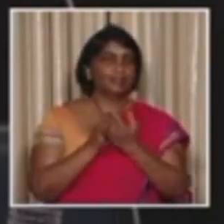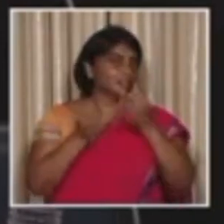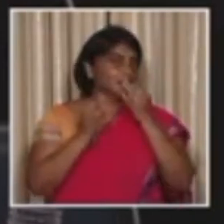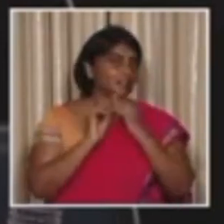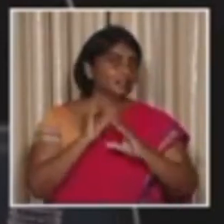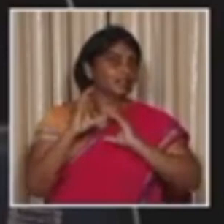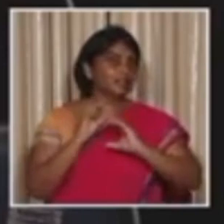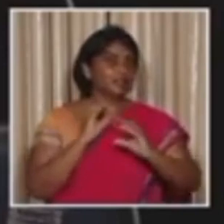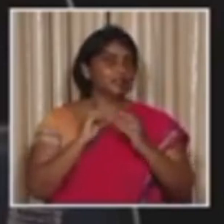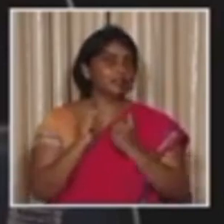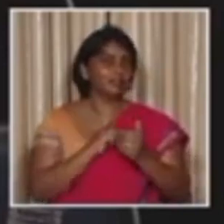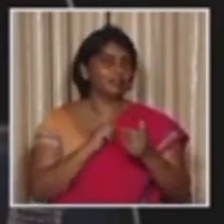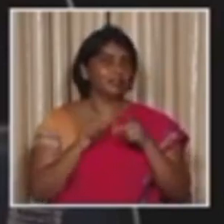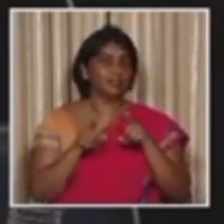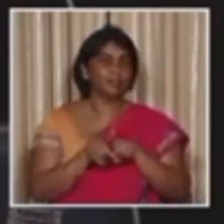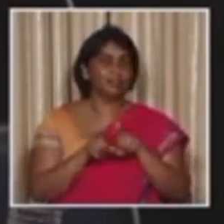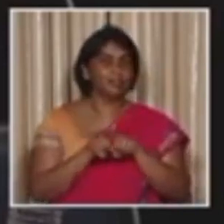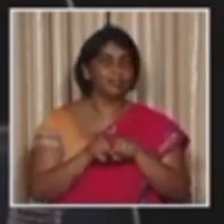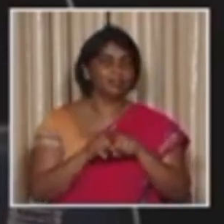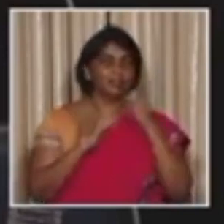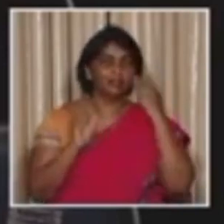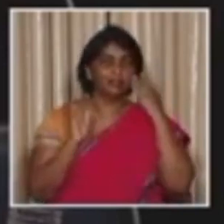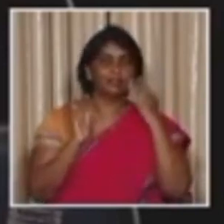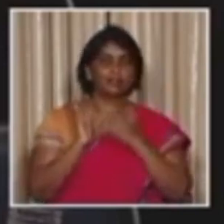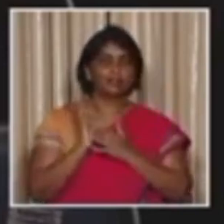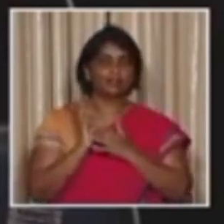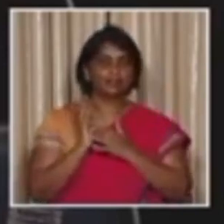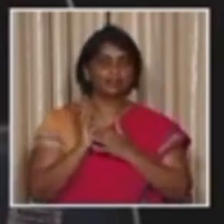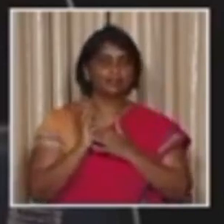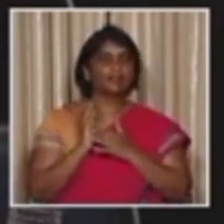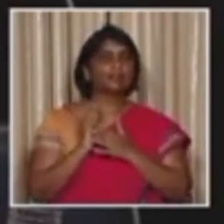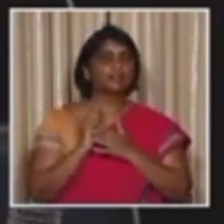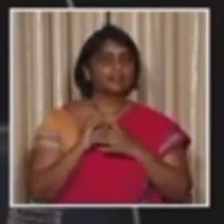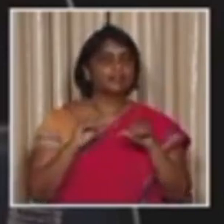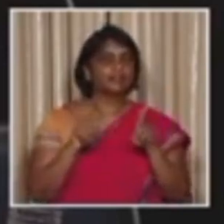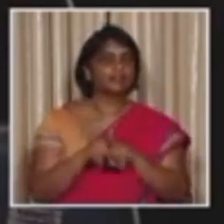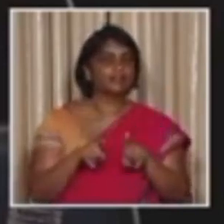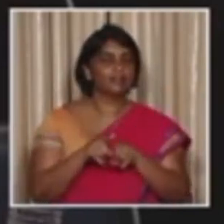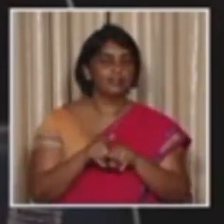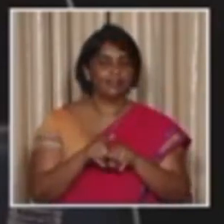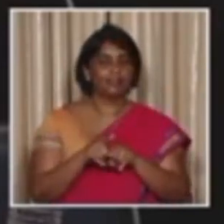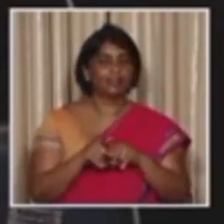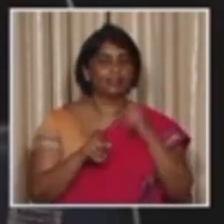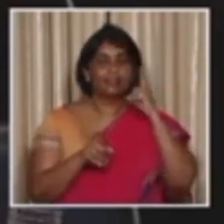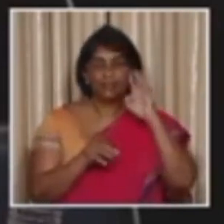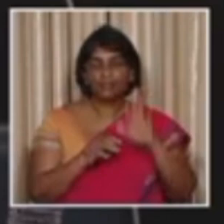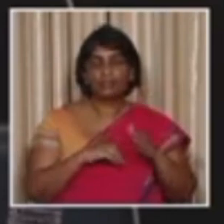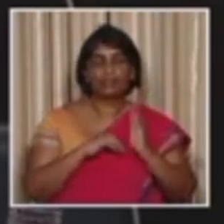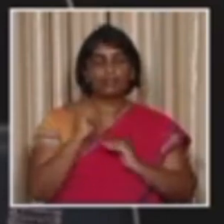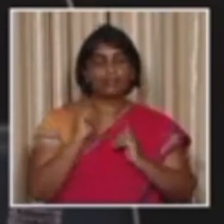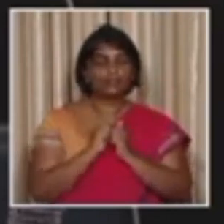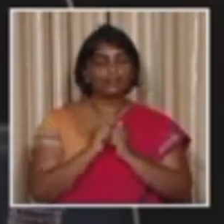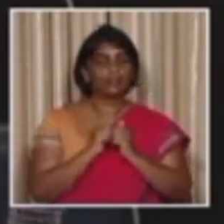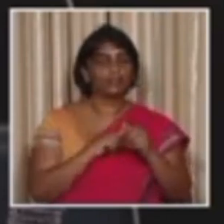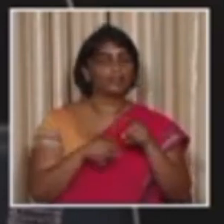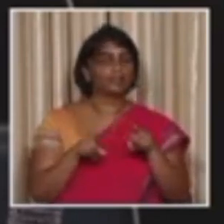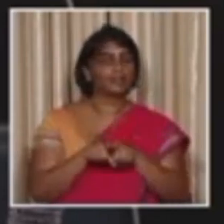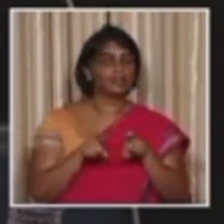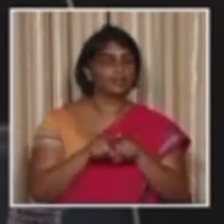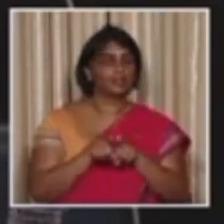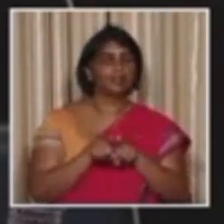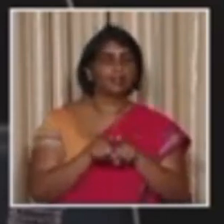மனிதாபிமானமற்ற ஈனச் செயல் நடக்கிறது என்பதை இந்த உலகம் இன்று கண்விழித்து பார்க்கிறது. அது மிக